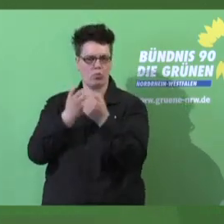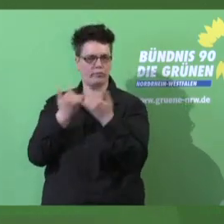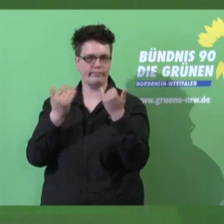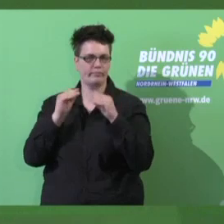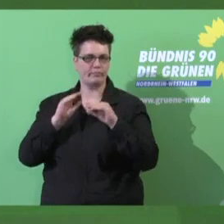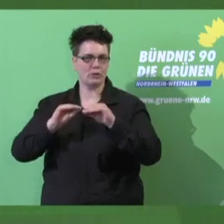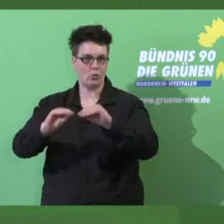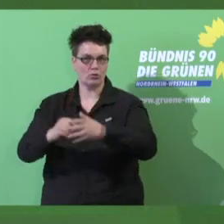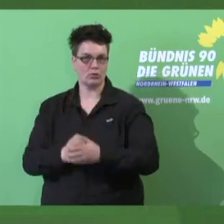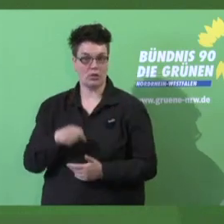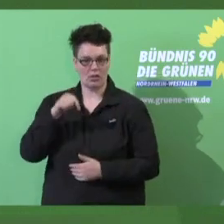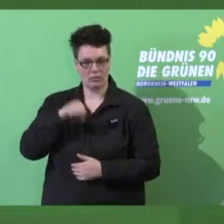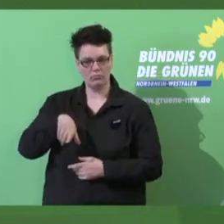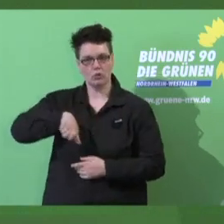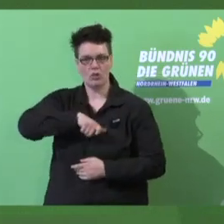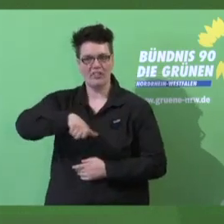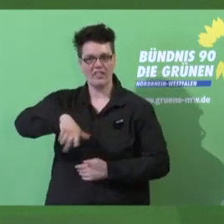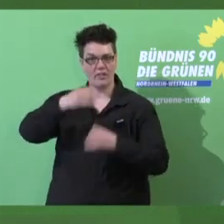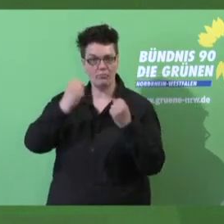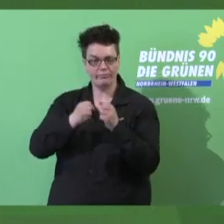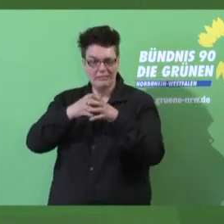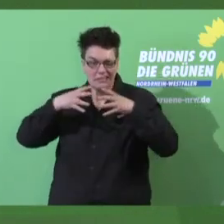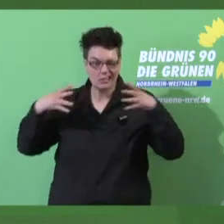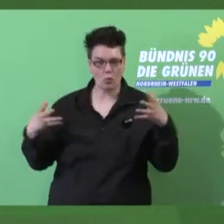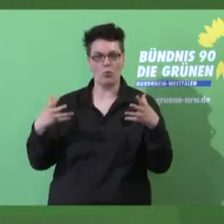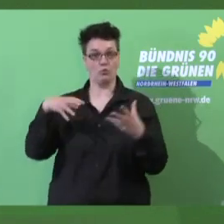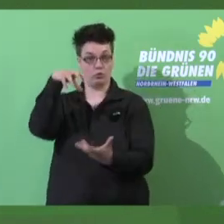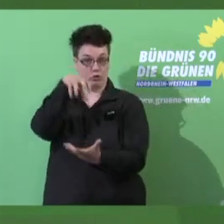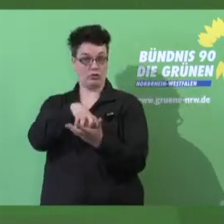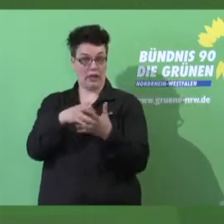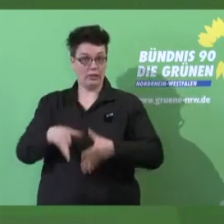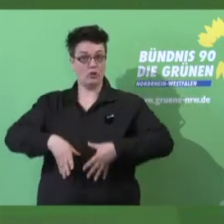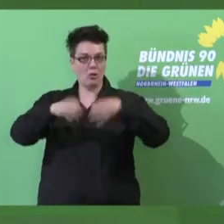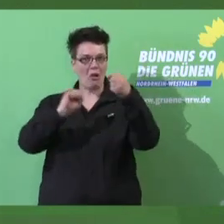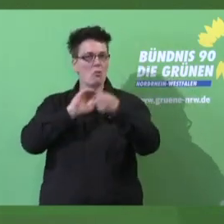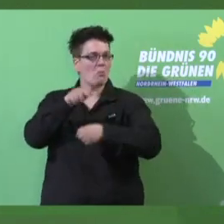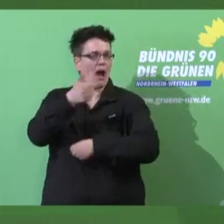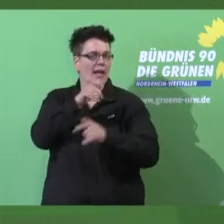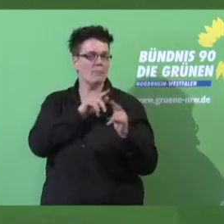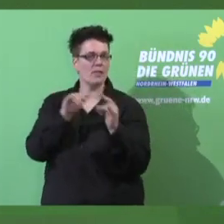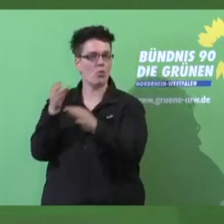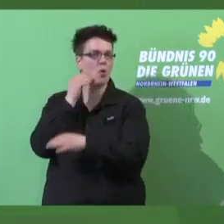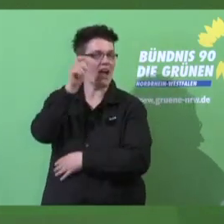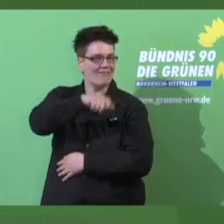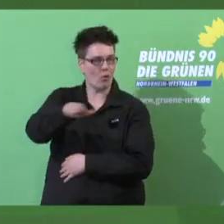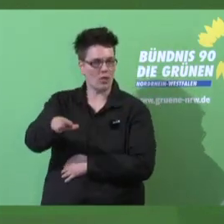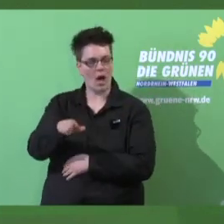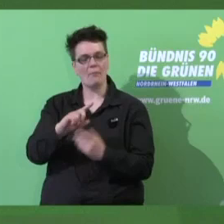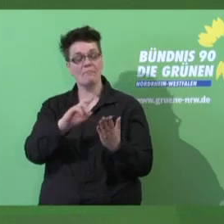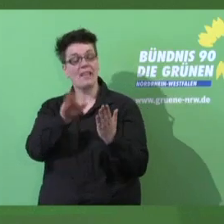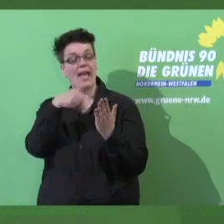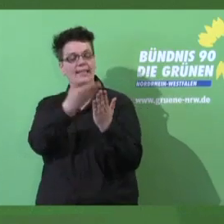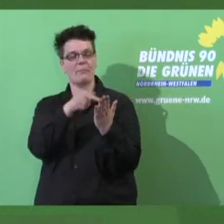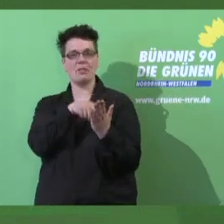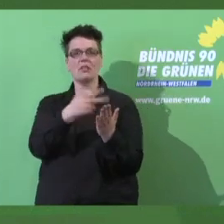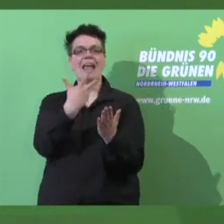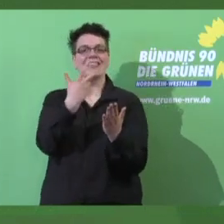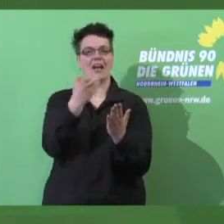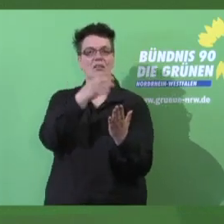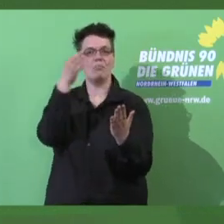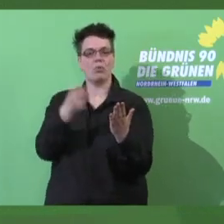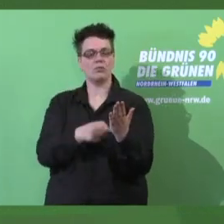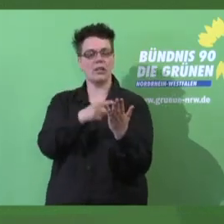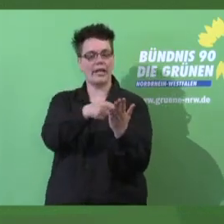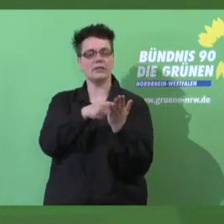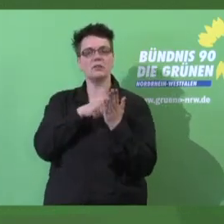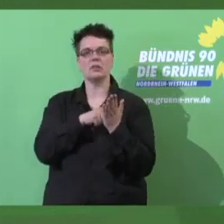Stadt, immerhin der größten in NRW, über 1 Million Einwohner. Und da haben 30% gesagt, dass sie bereit sind, auf